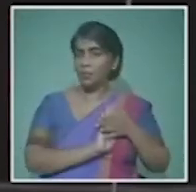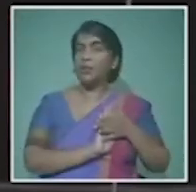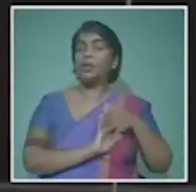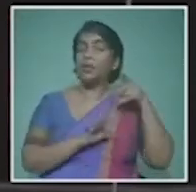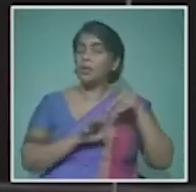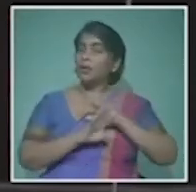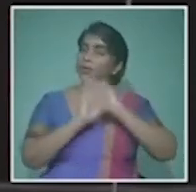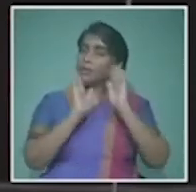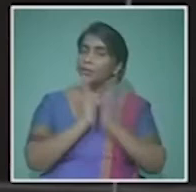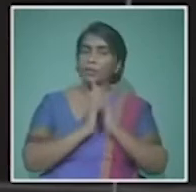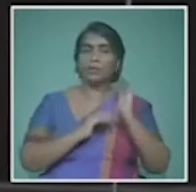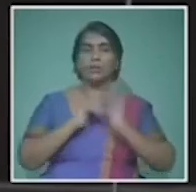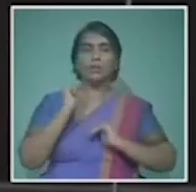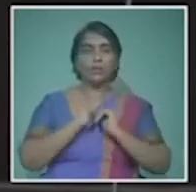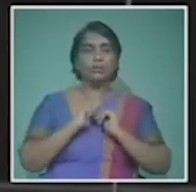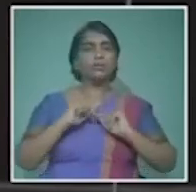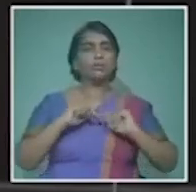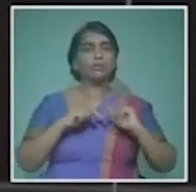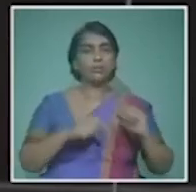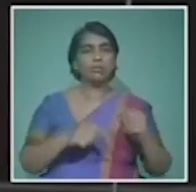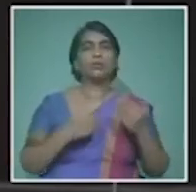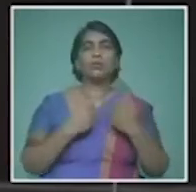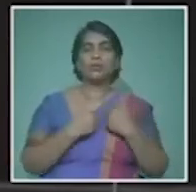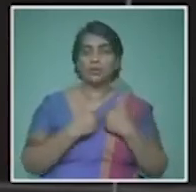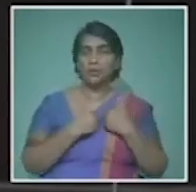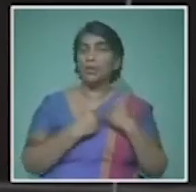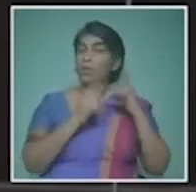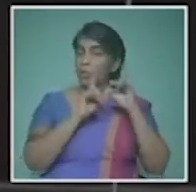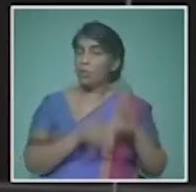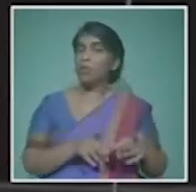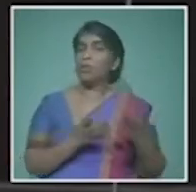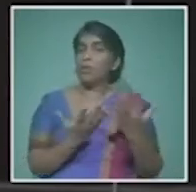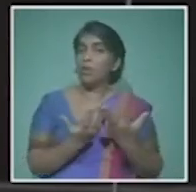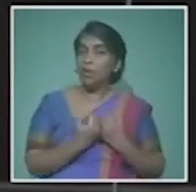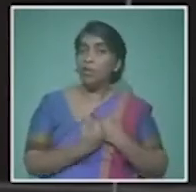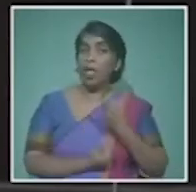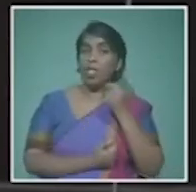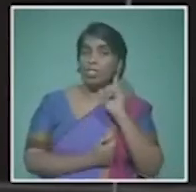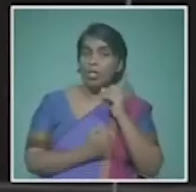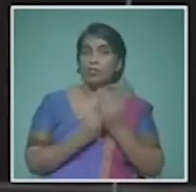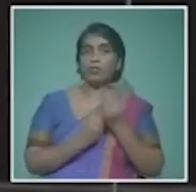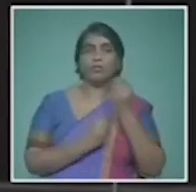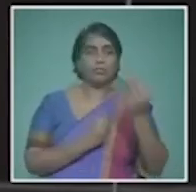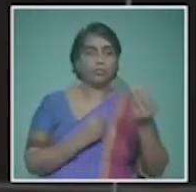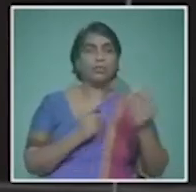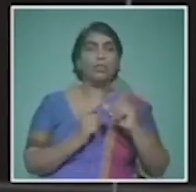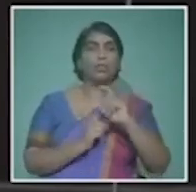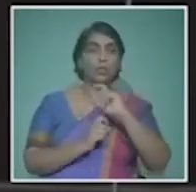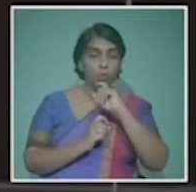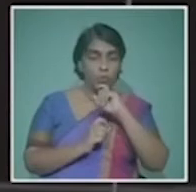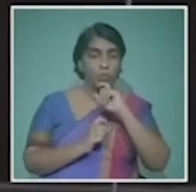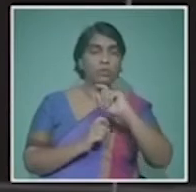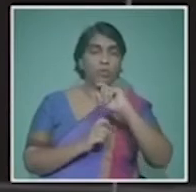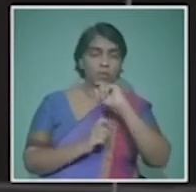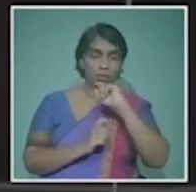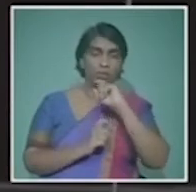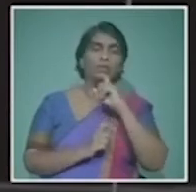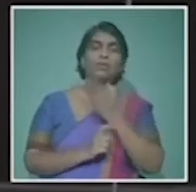මේ සියලු කටයුතු තුලදී අපි ඒ අයට අවශ්‍ය දඬුවම් ලබා දීමට උසාවි අධිකරණය